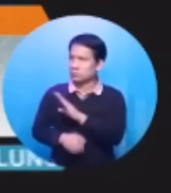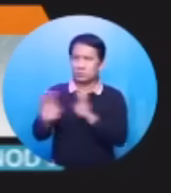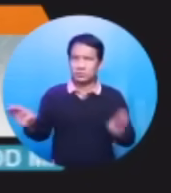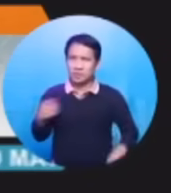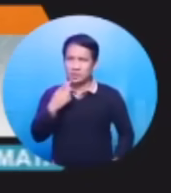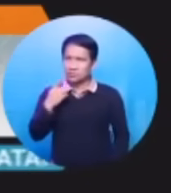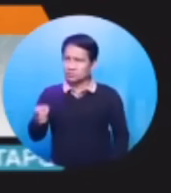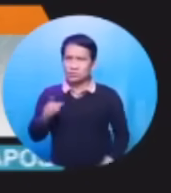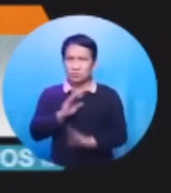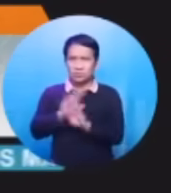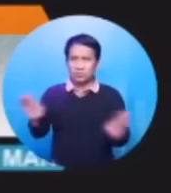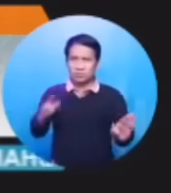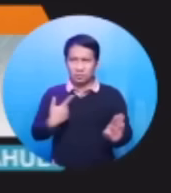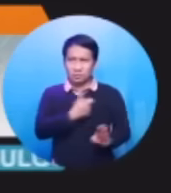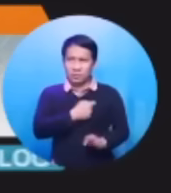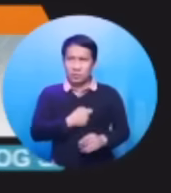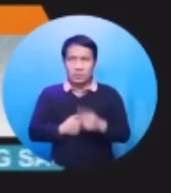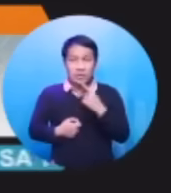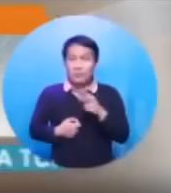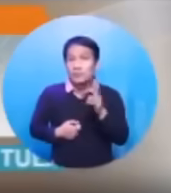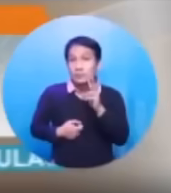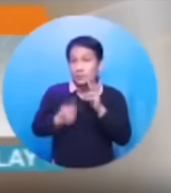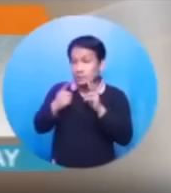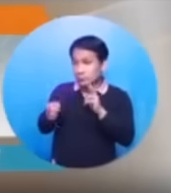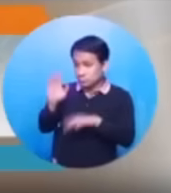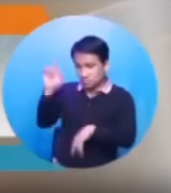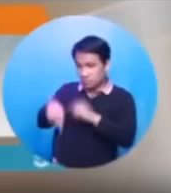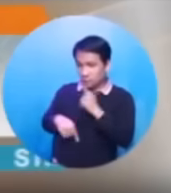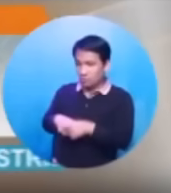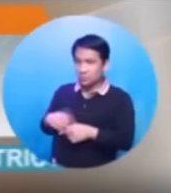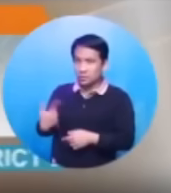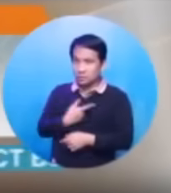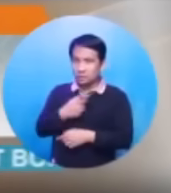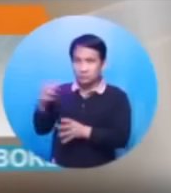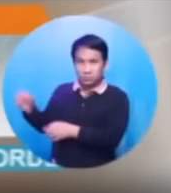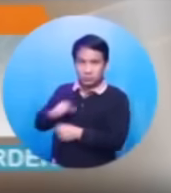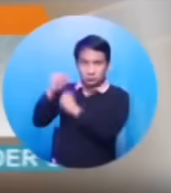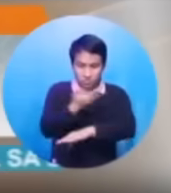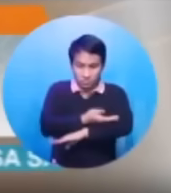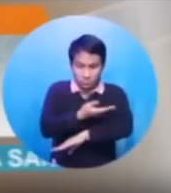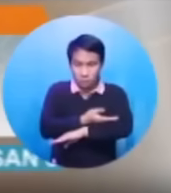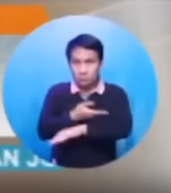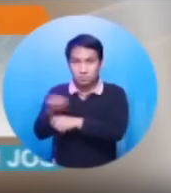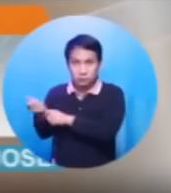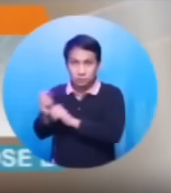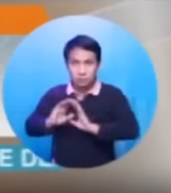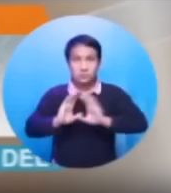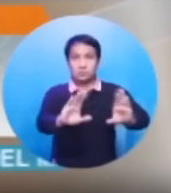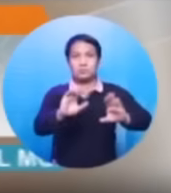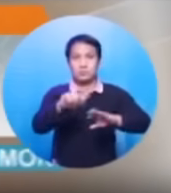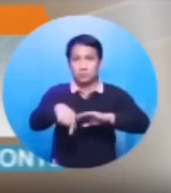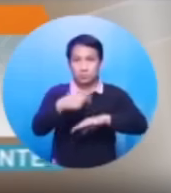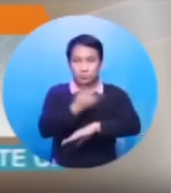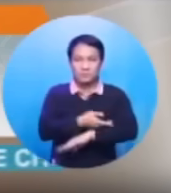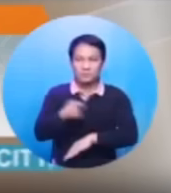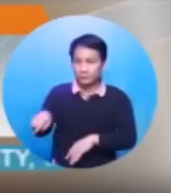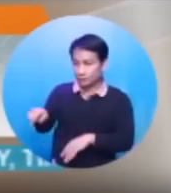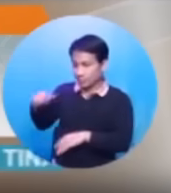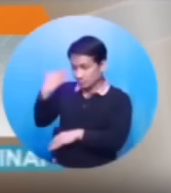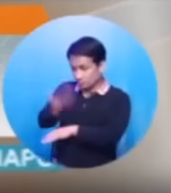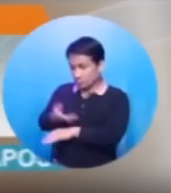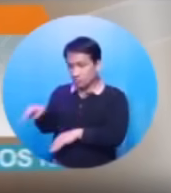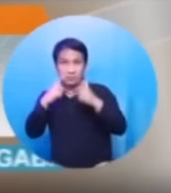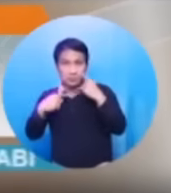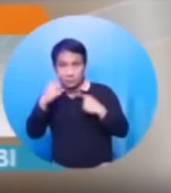po siya sinaktan. Hindi nga, hindi mo ako sakto, pero binalibag mo nga ako, di ba? Ebidensya ng anak ko yun eh. Siyempre yung anak